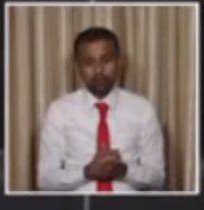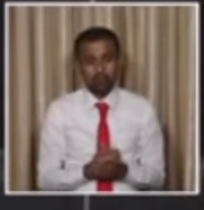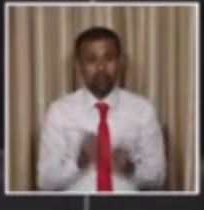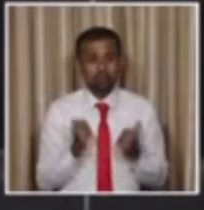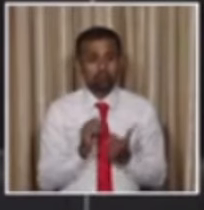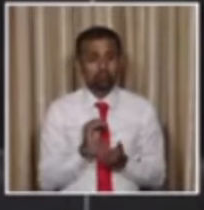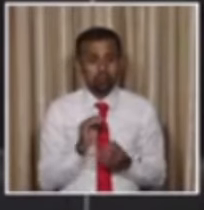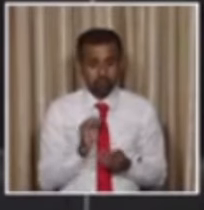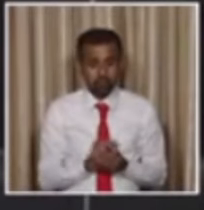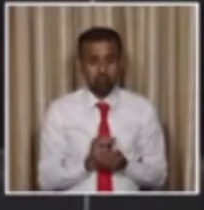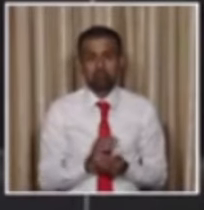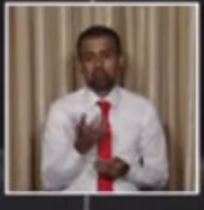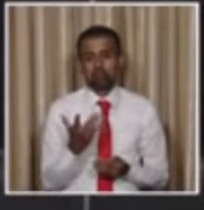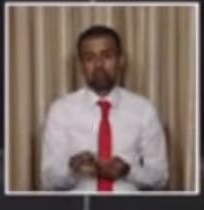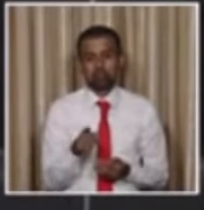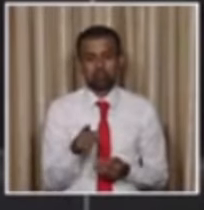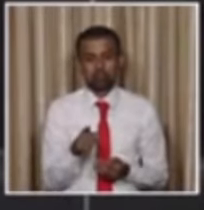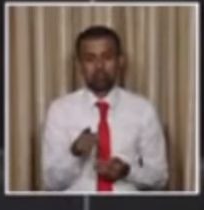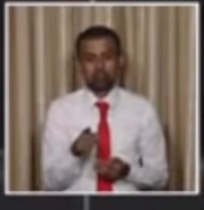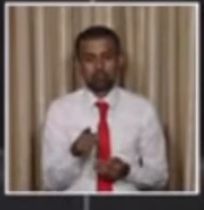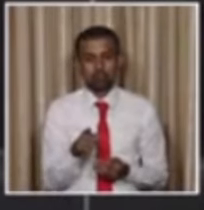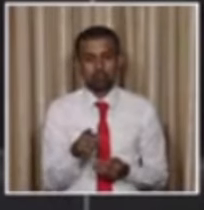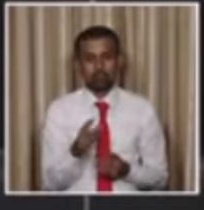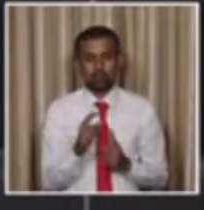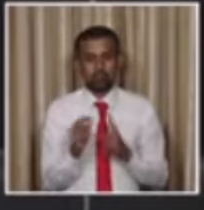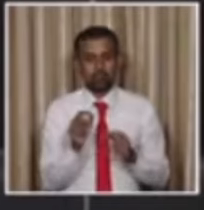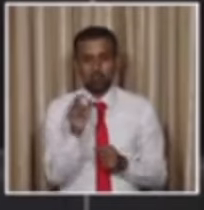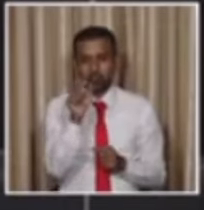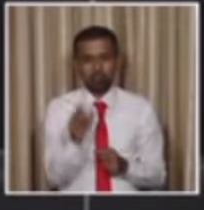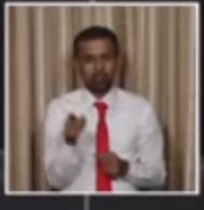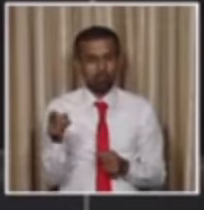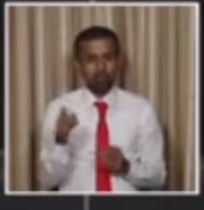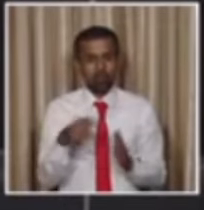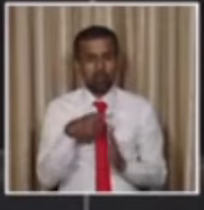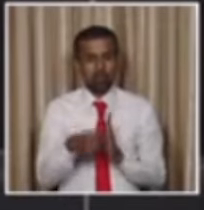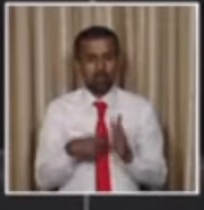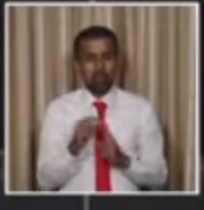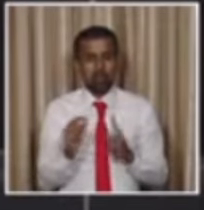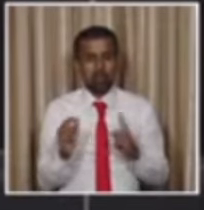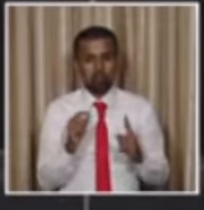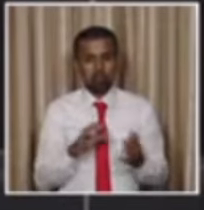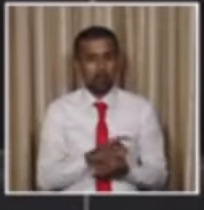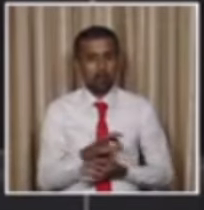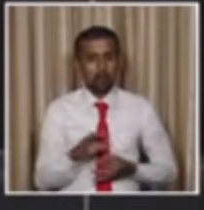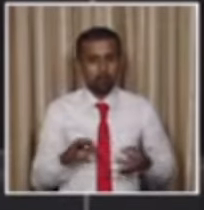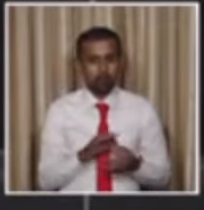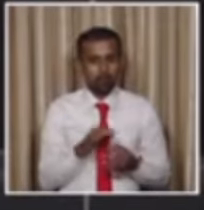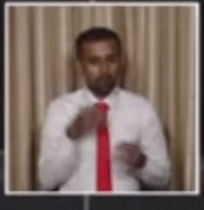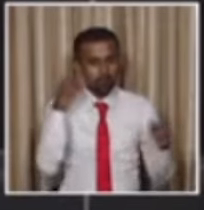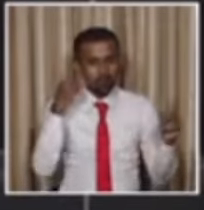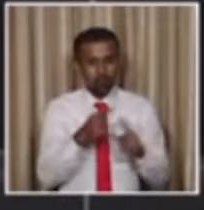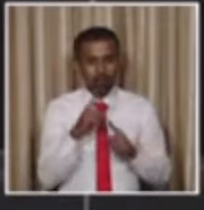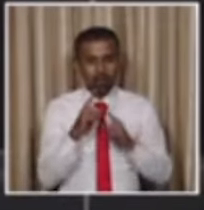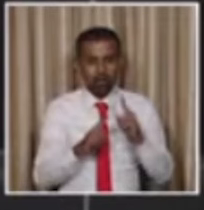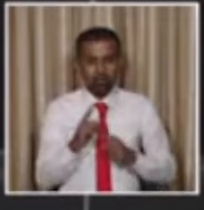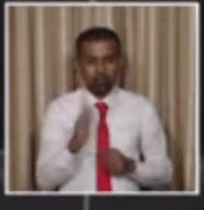පරදුවට තිබිලා ආරක්ෂා කළා. මේක කිසිම මන්ත්‍රීවරයෙක්ව ලංකා පාර්ලිමේන්තු ප්‍රජාතන්ත්‍රවාදය ගැන